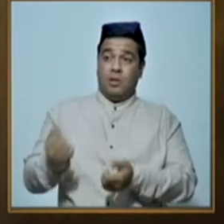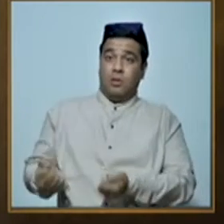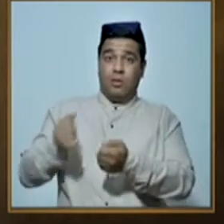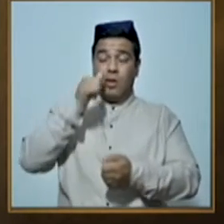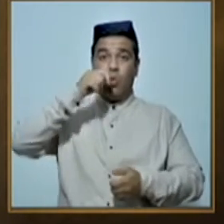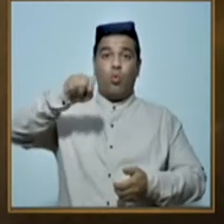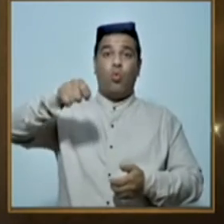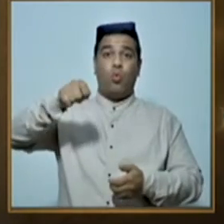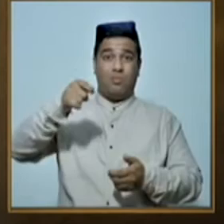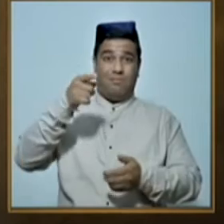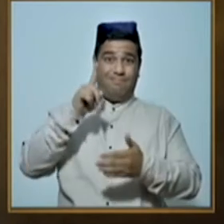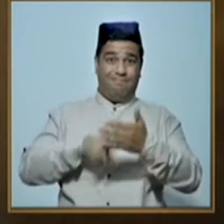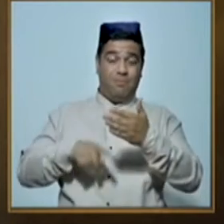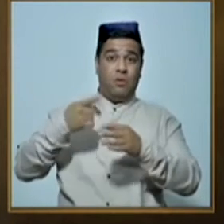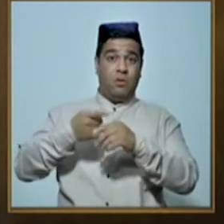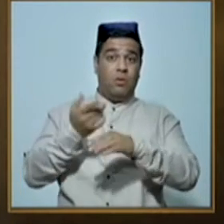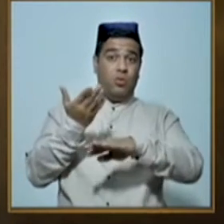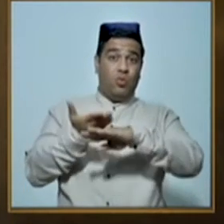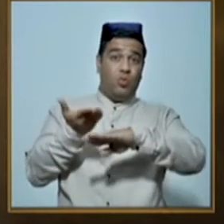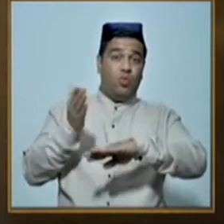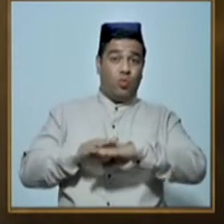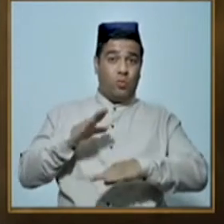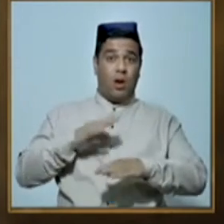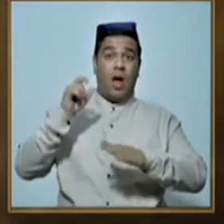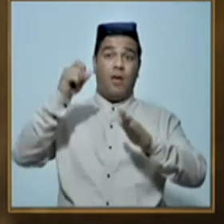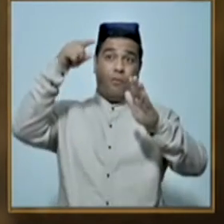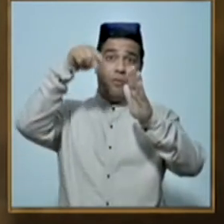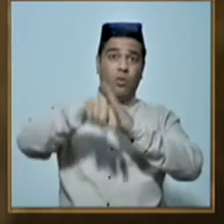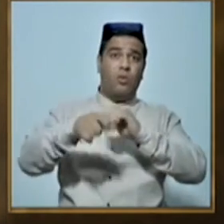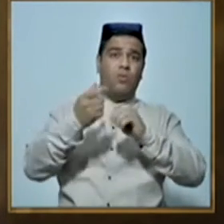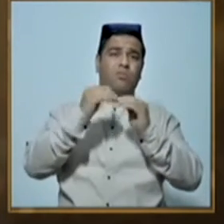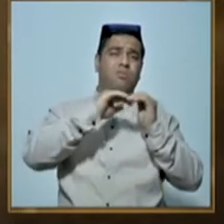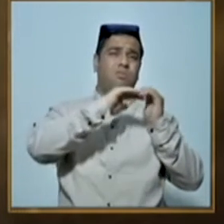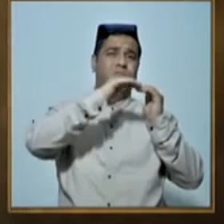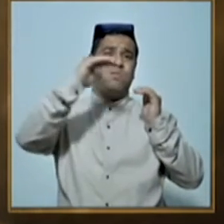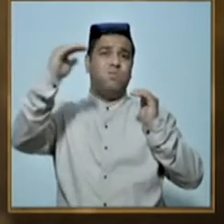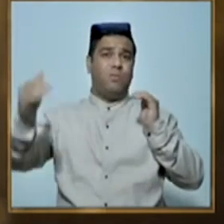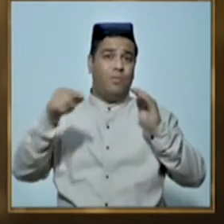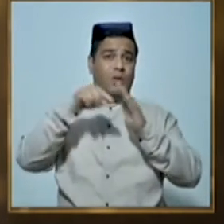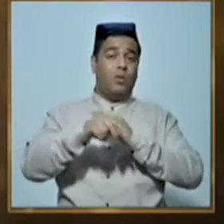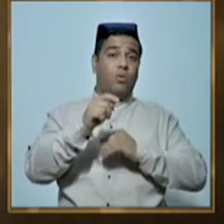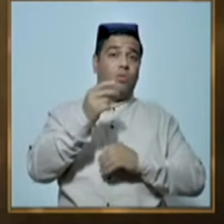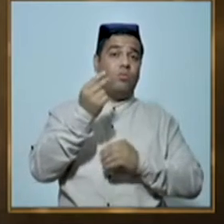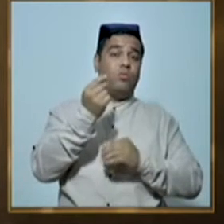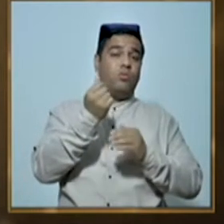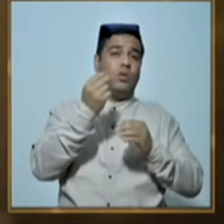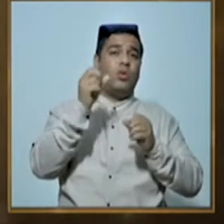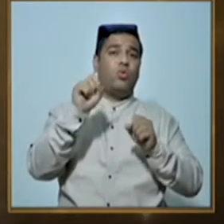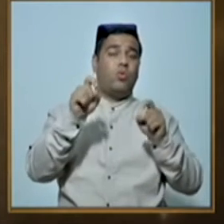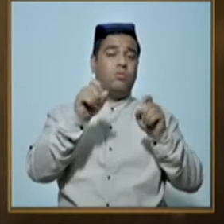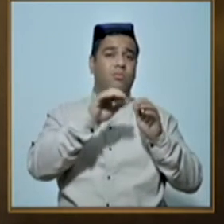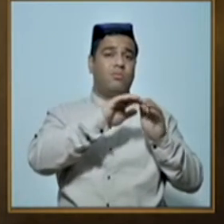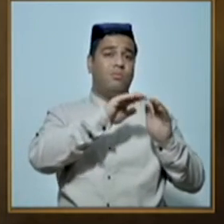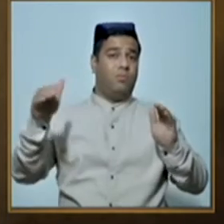Kalida uni omborning ichidagi narsalar emas. Katta-katta omborlarni qulublab, qulupidan kalitini olib kelib bir yerga